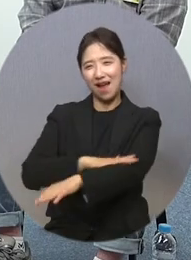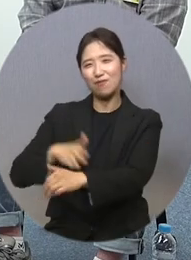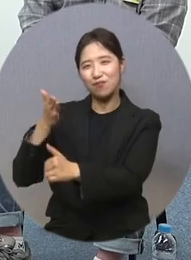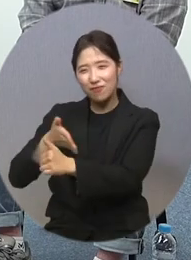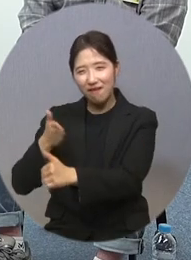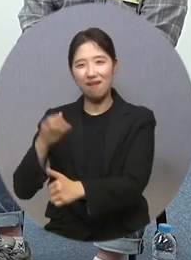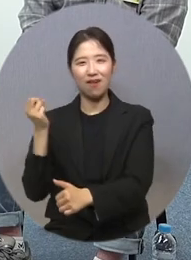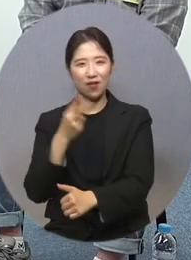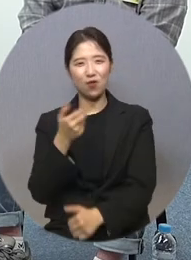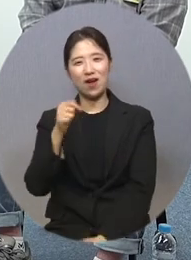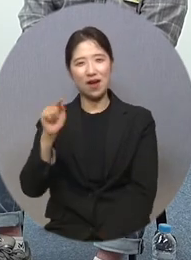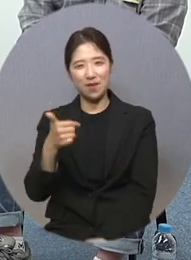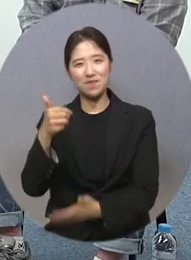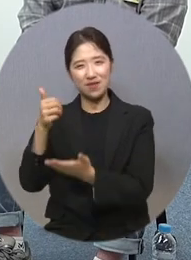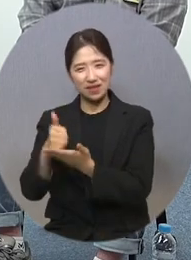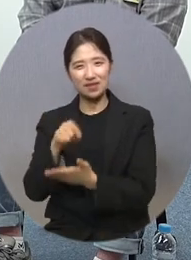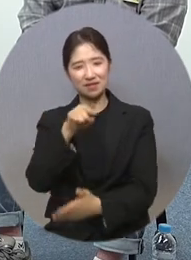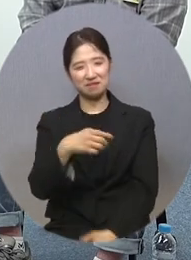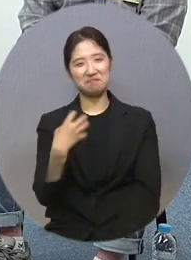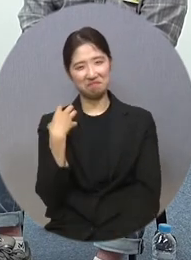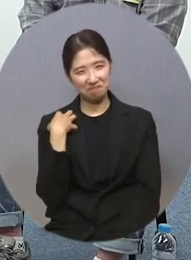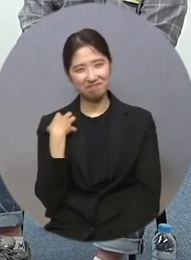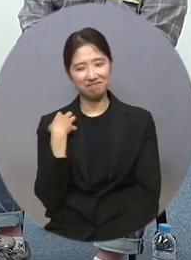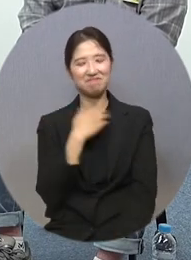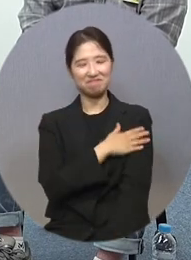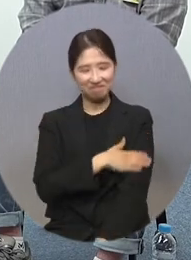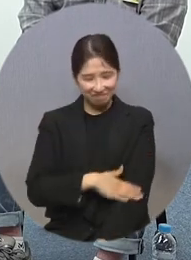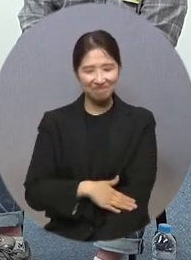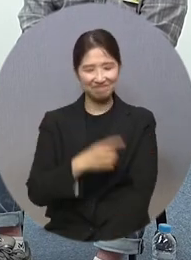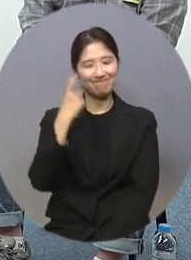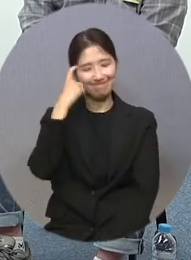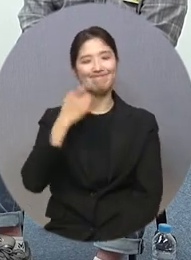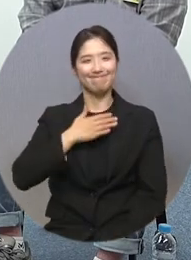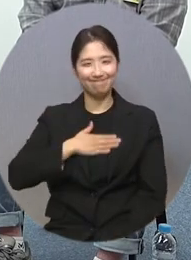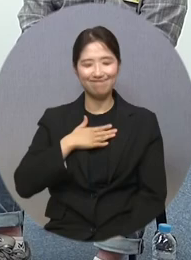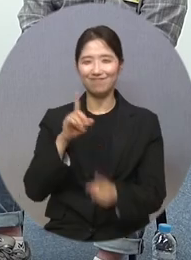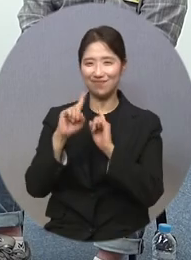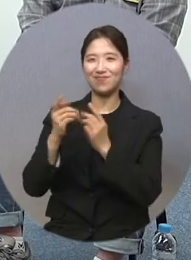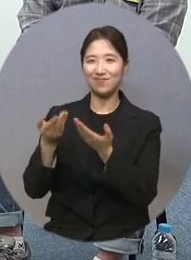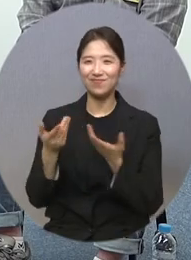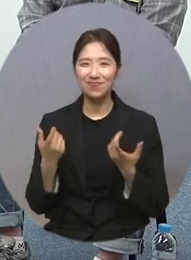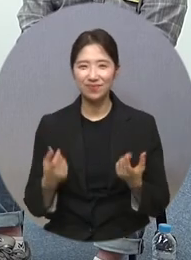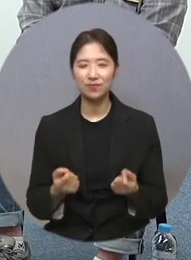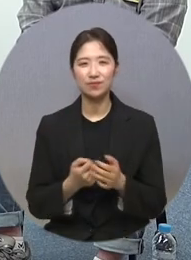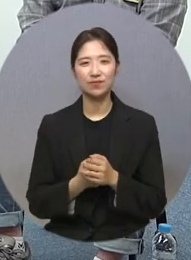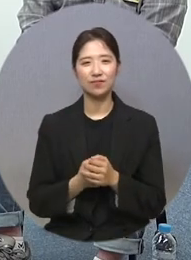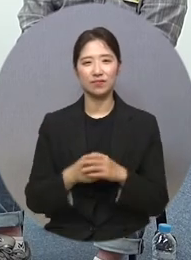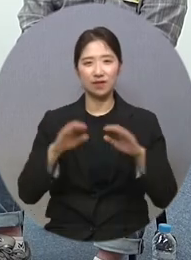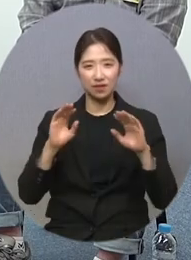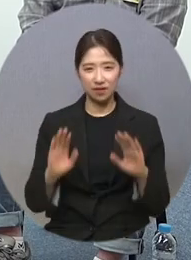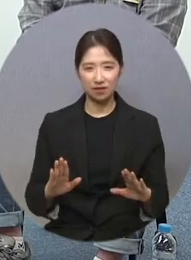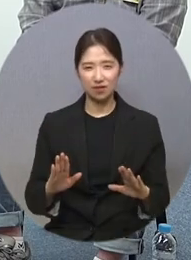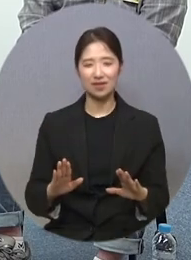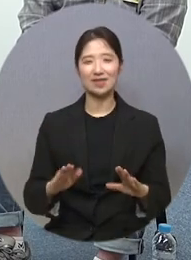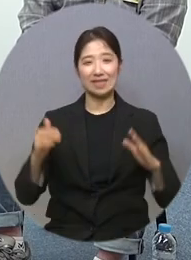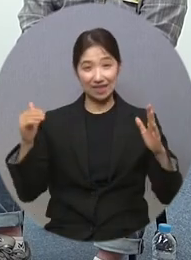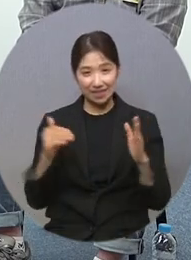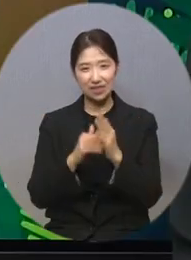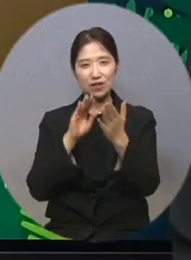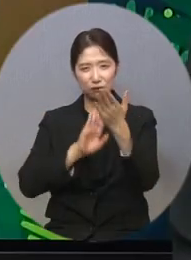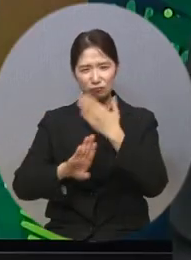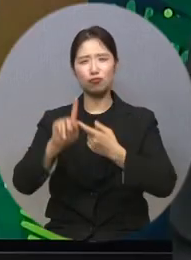또 한민지님은 그 책임과 역할을 인지하셨다 말씀 주신 것 같고요. 오늘 헤어지고 나서도